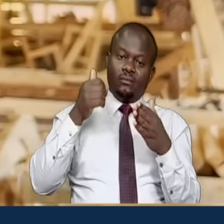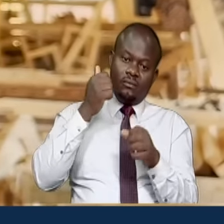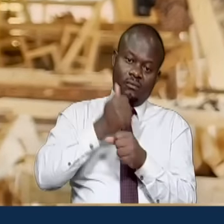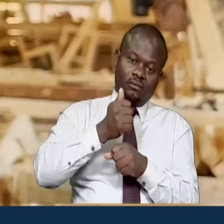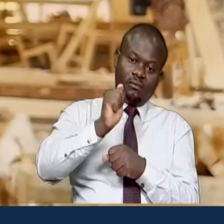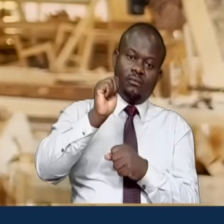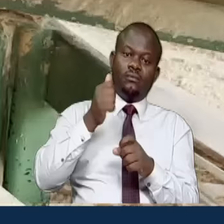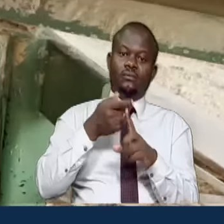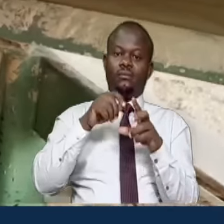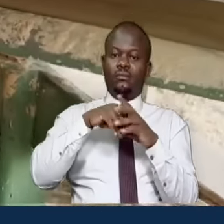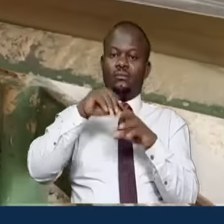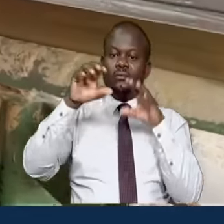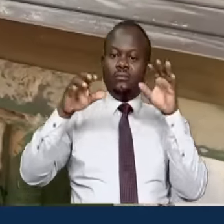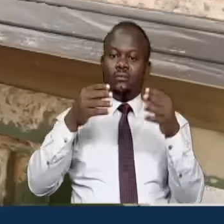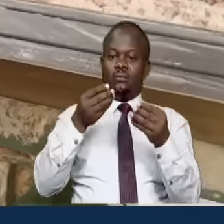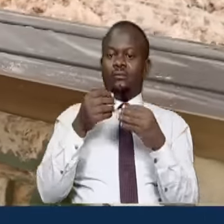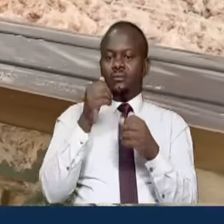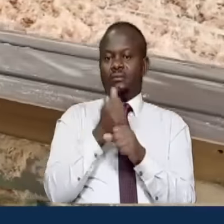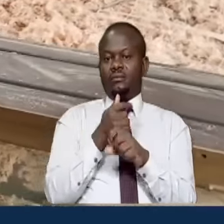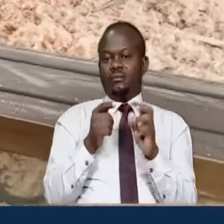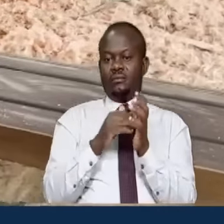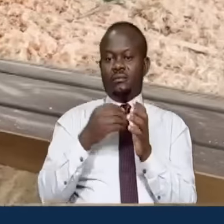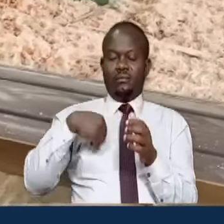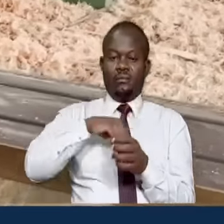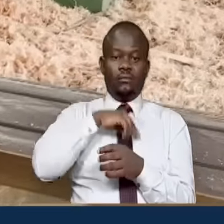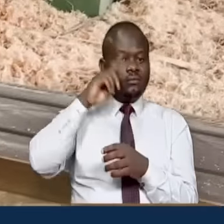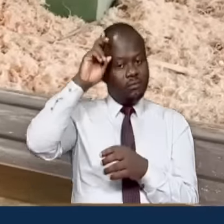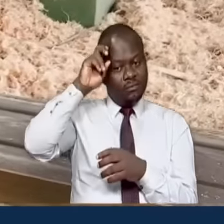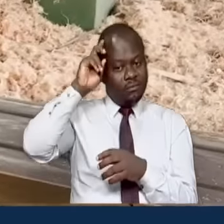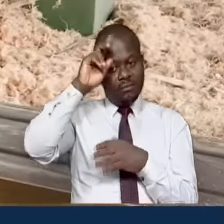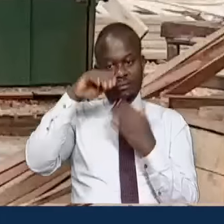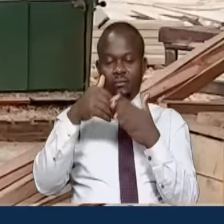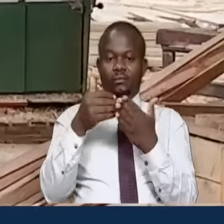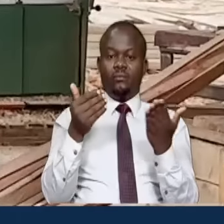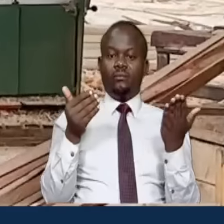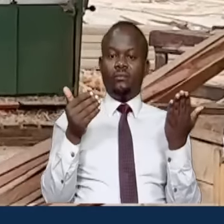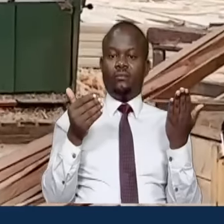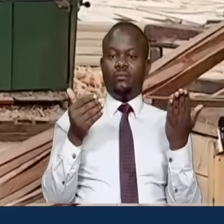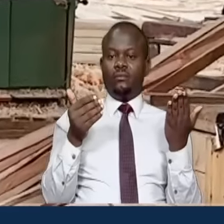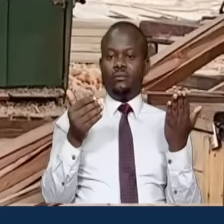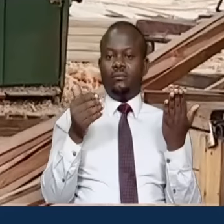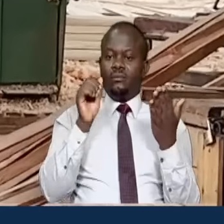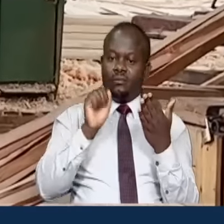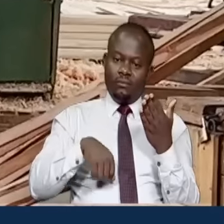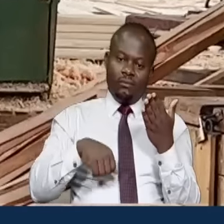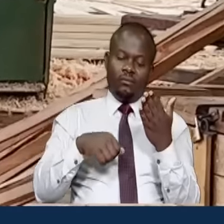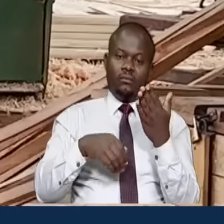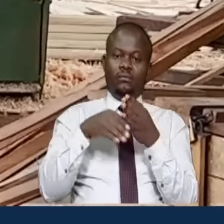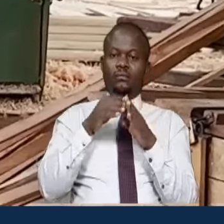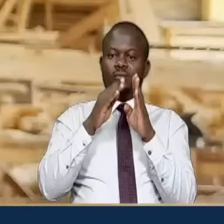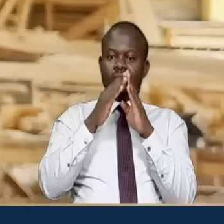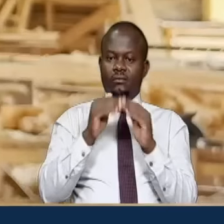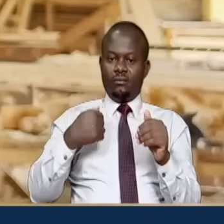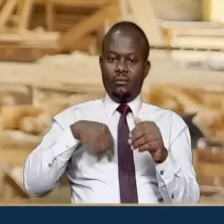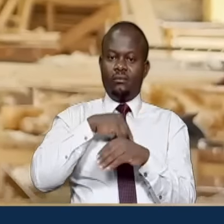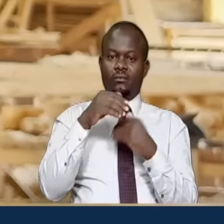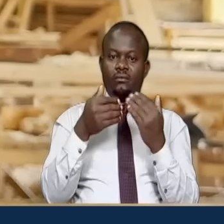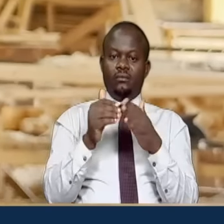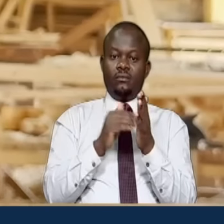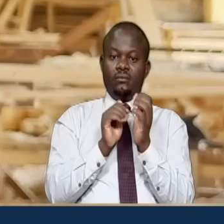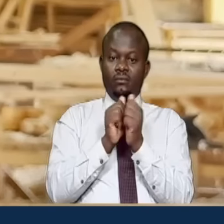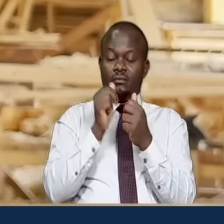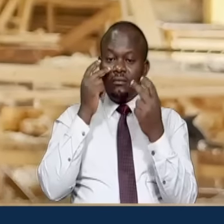hirya no hino baraza bakaduha akazi. Ndakeka wenda umuntu baho no mu gakiriro ashobora kwigurira inka, ashobora kwiyubakira inzu akayibamo. Urabona